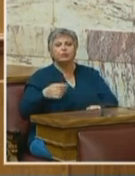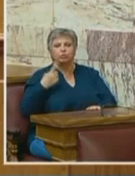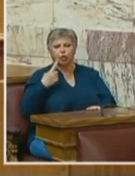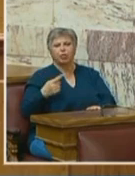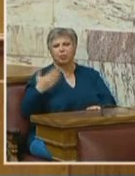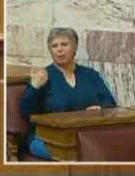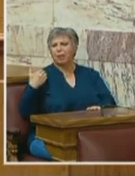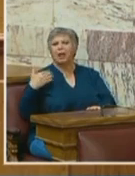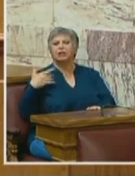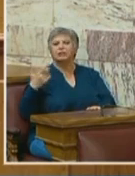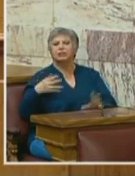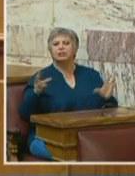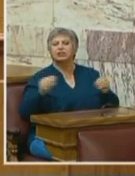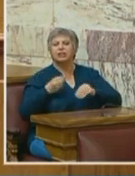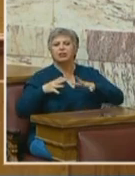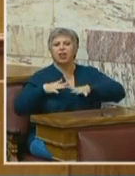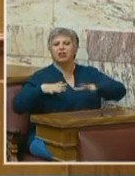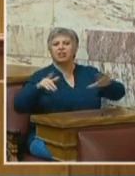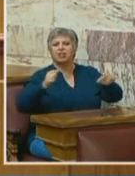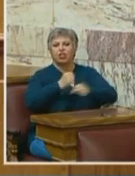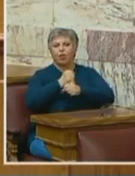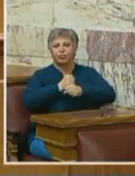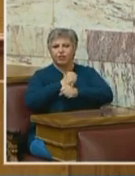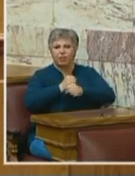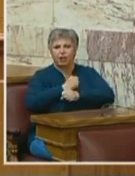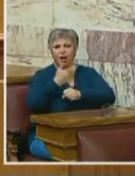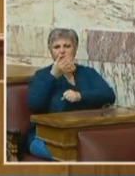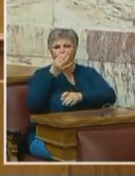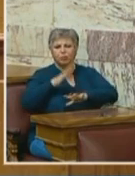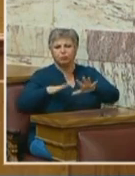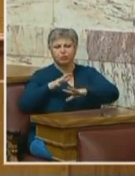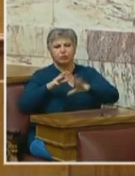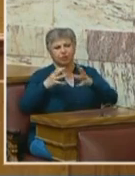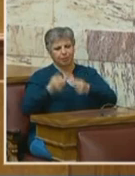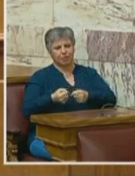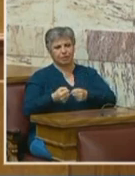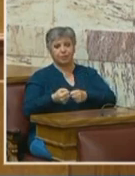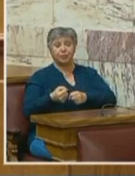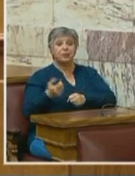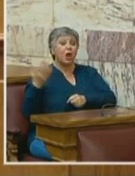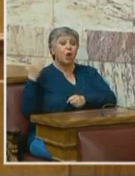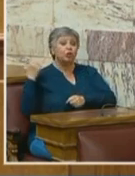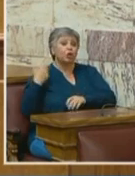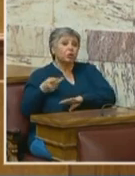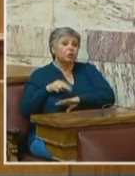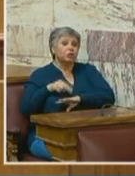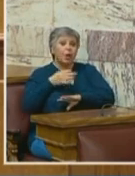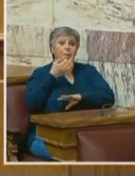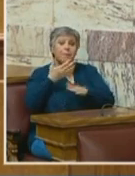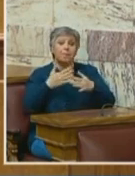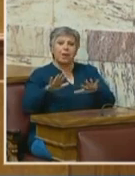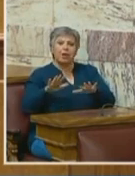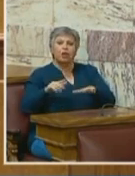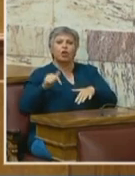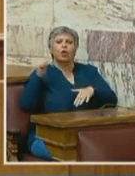προβλέψει ότι η στημένη αυτή υπόθεση θα καταλήξει σε ένα θλιβερό σκηνικό με